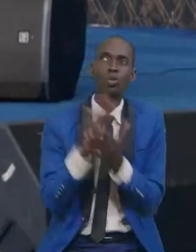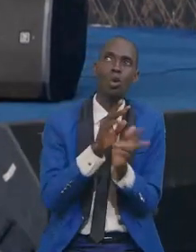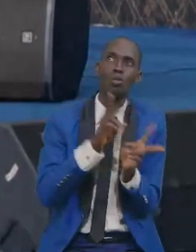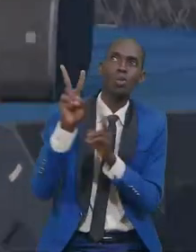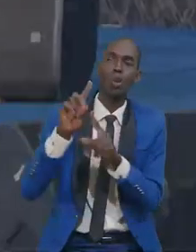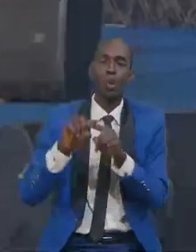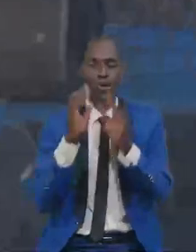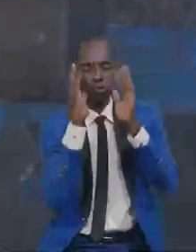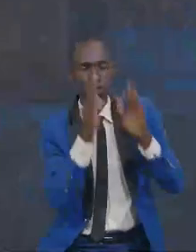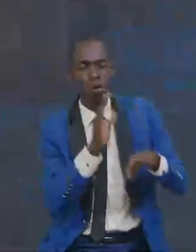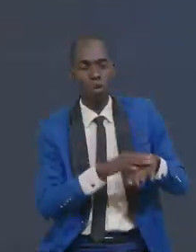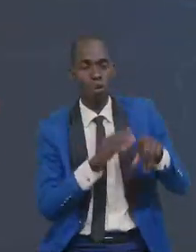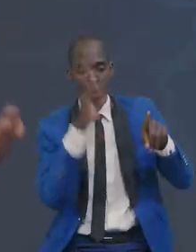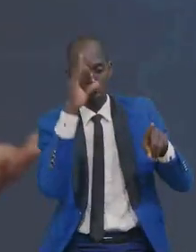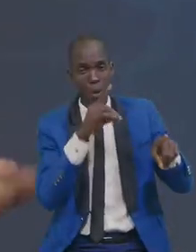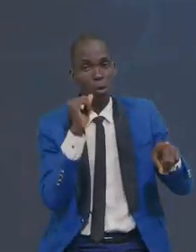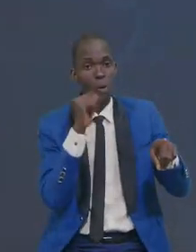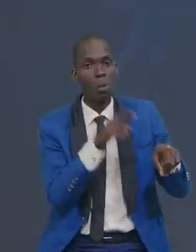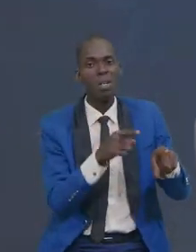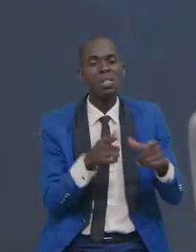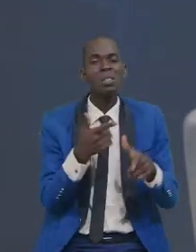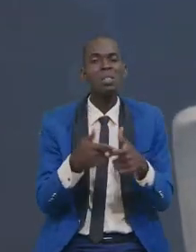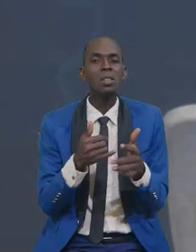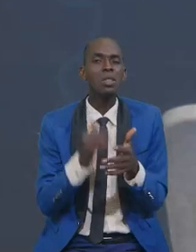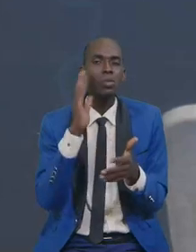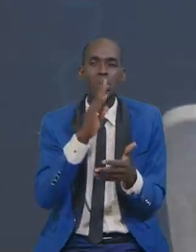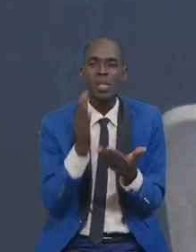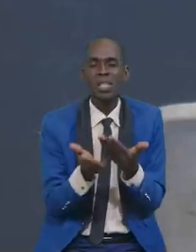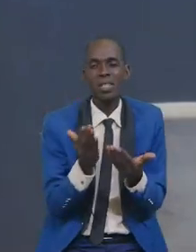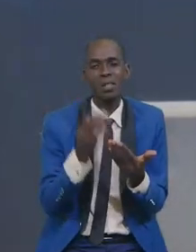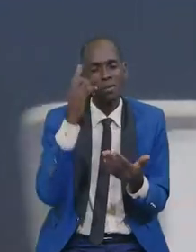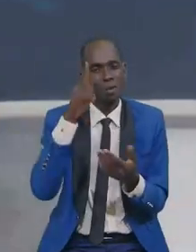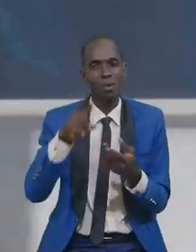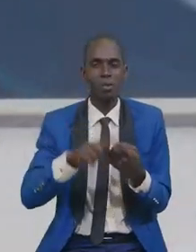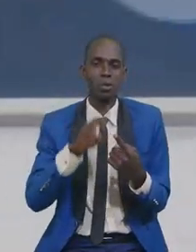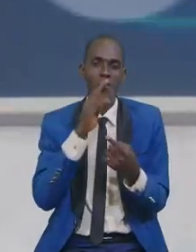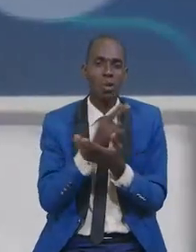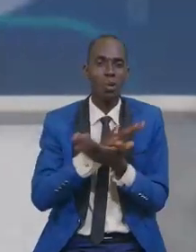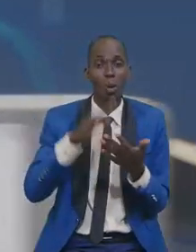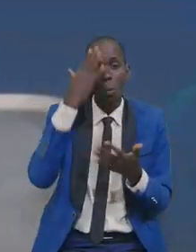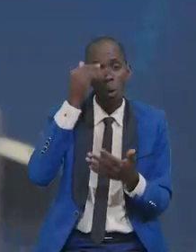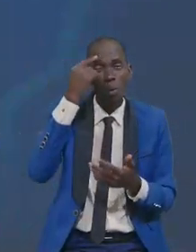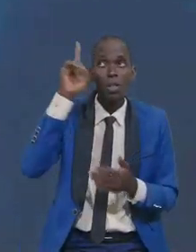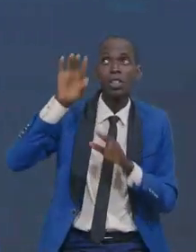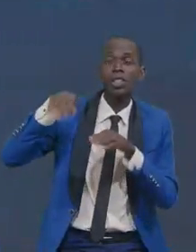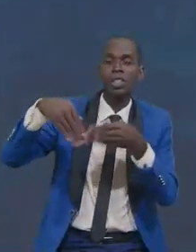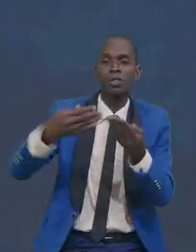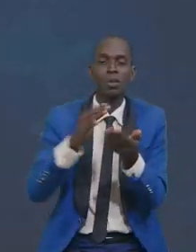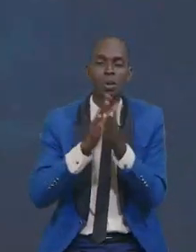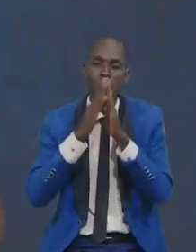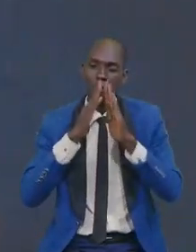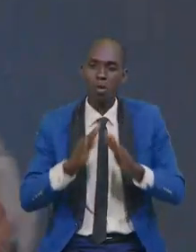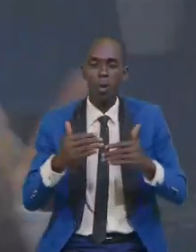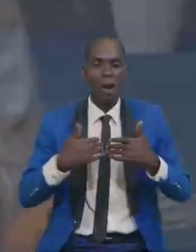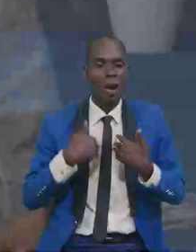qui veut que tu te concentres tout le temps sur lui, il te sera facile d'être saint parce qu'il te donne la paix. Et tu